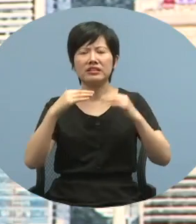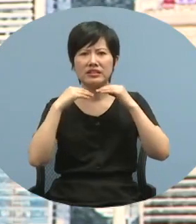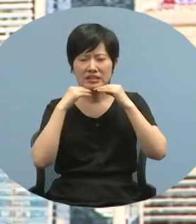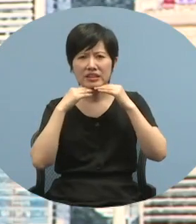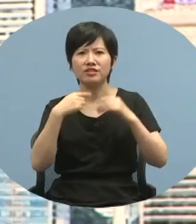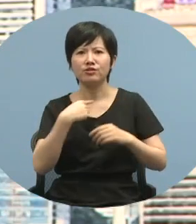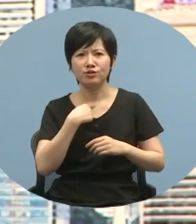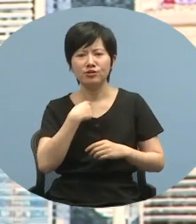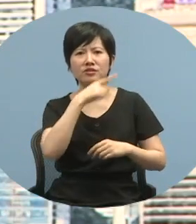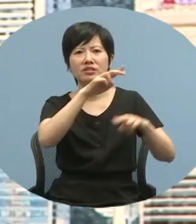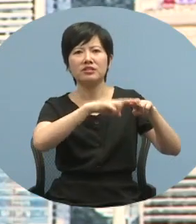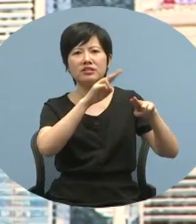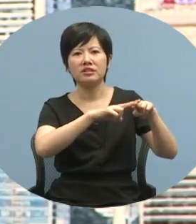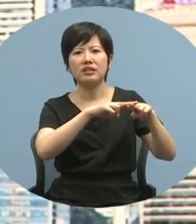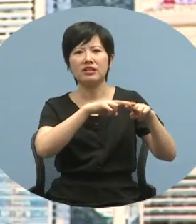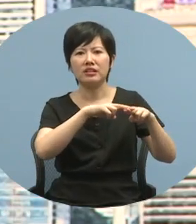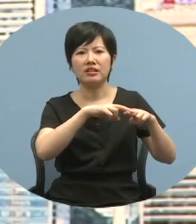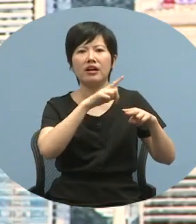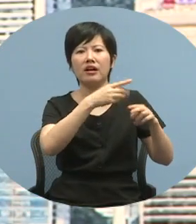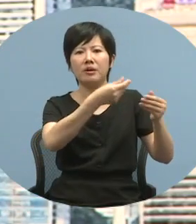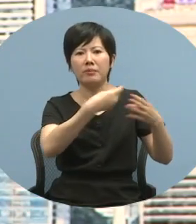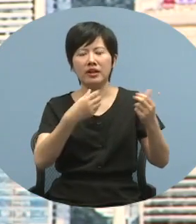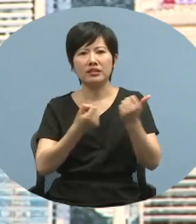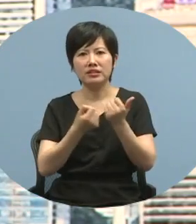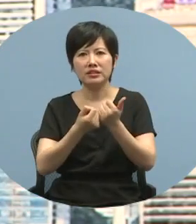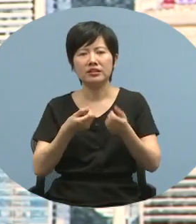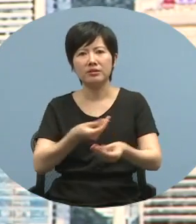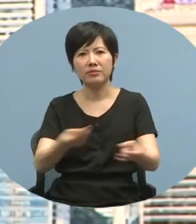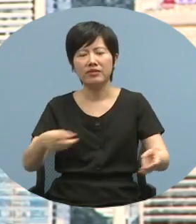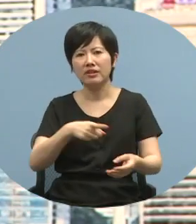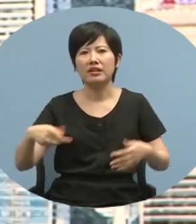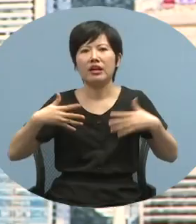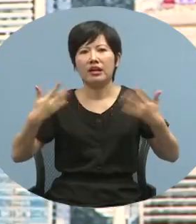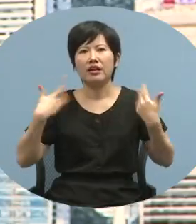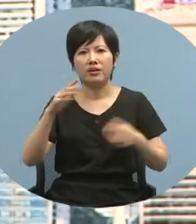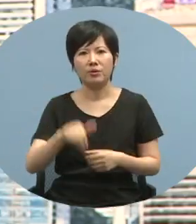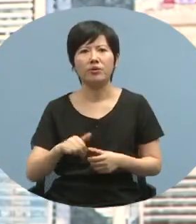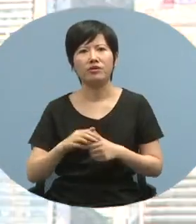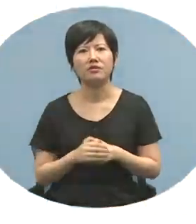可以令到施政報告為社會帶來更加大的振奮。